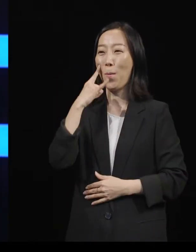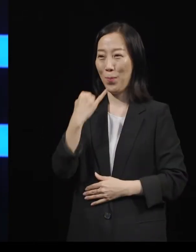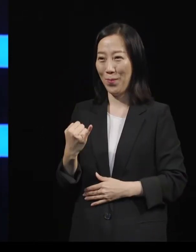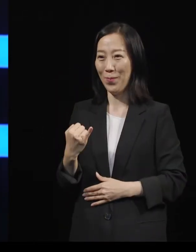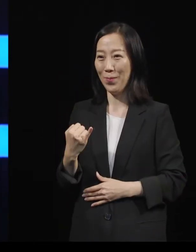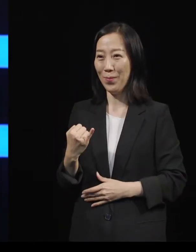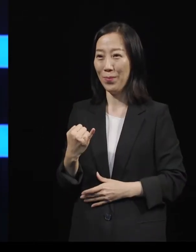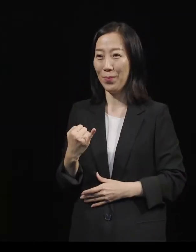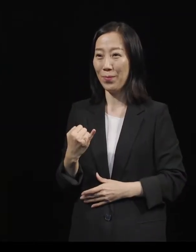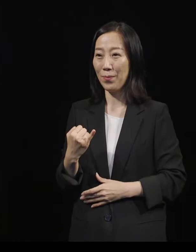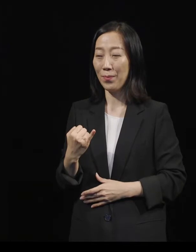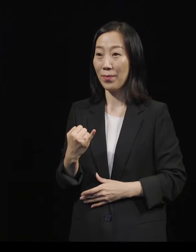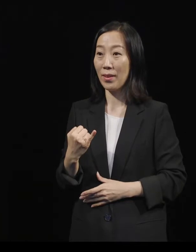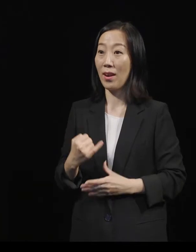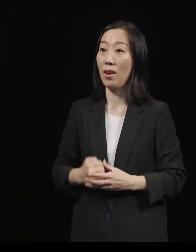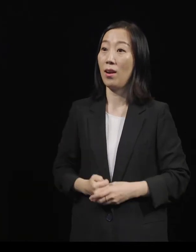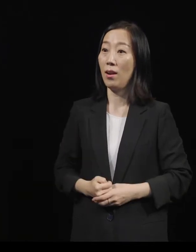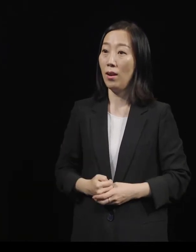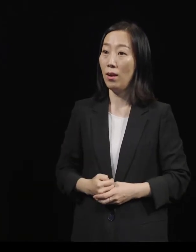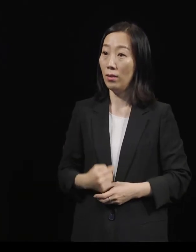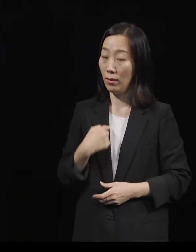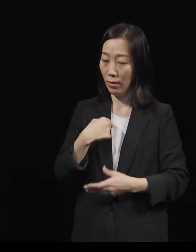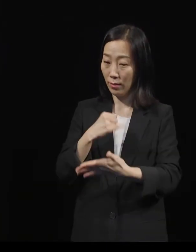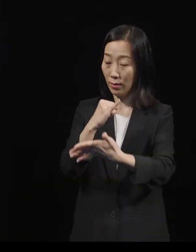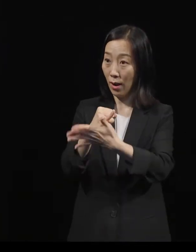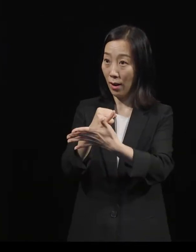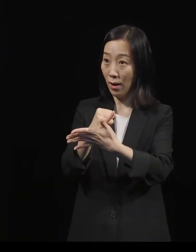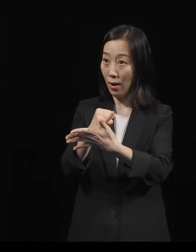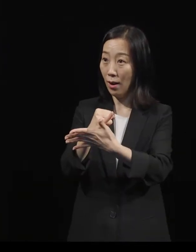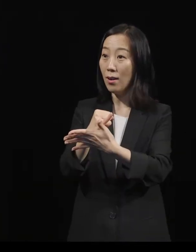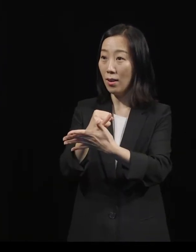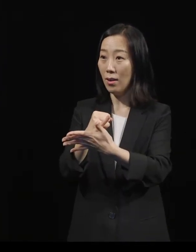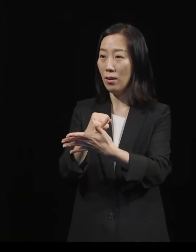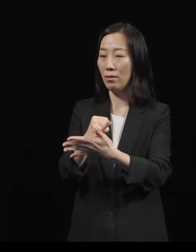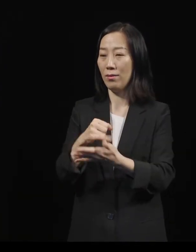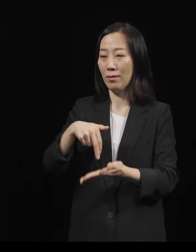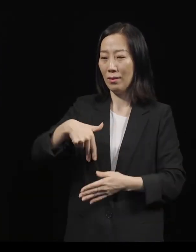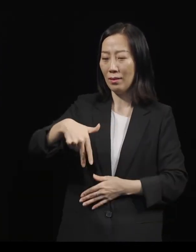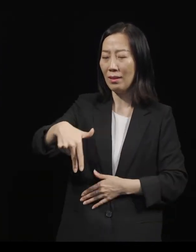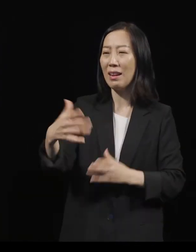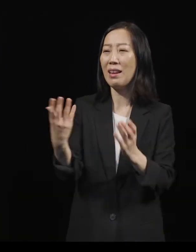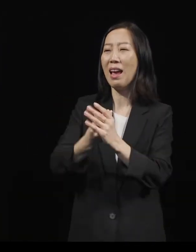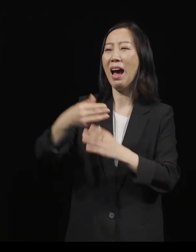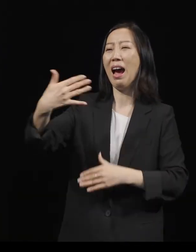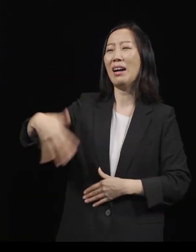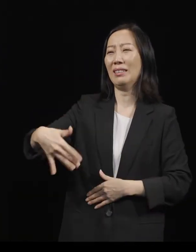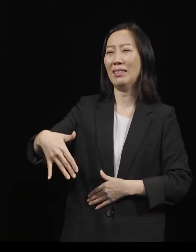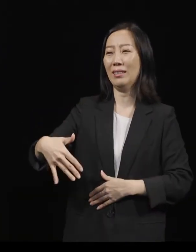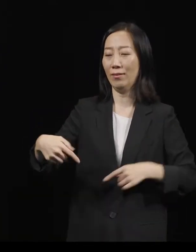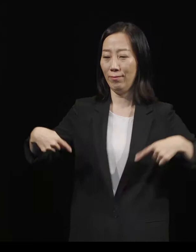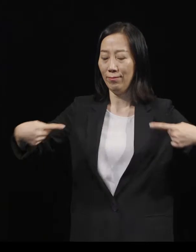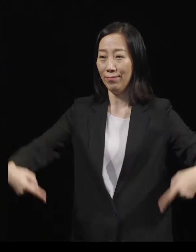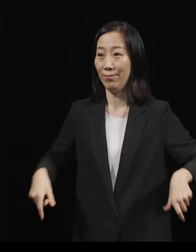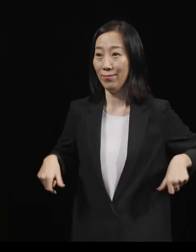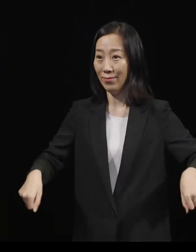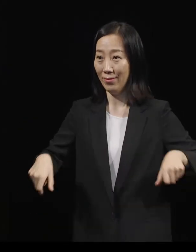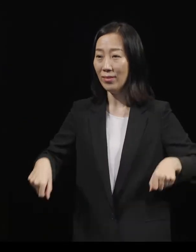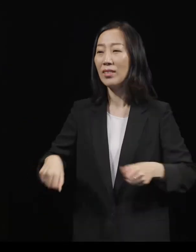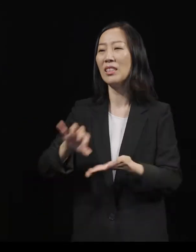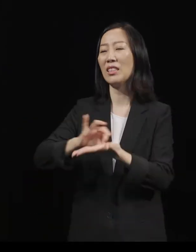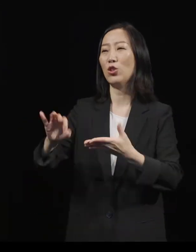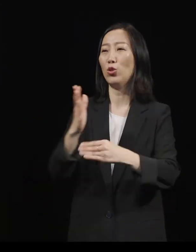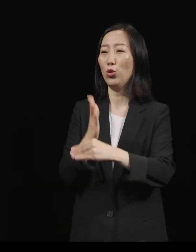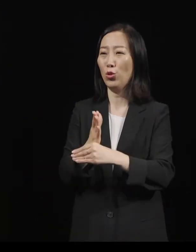엄마입니다. 저희 첫째 아이는요, 아직 보행상 장애가 있어서 휠체어를 이용하고 있고요. 그리고